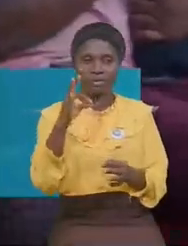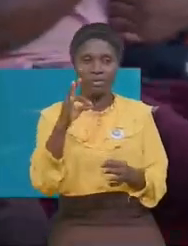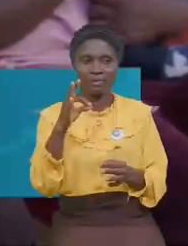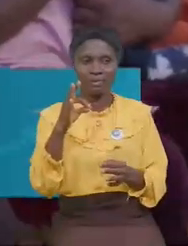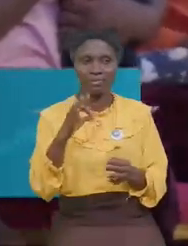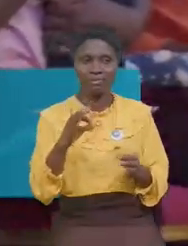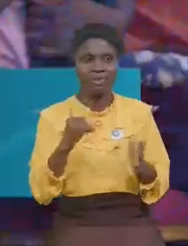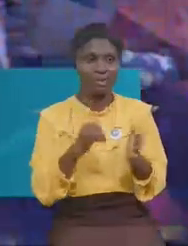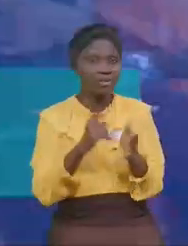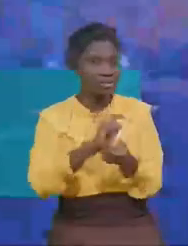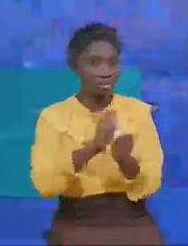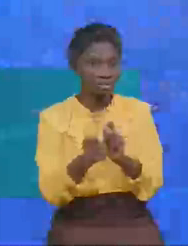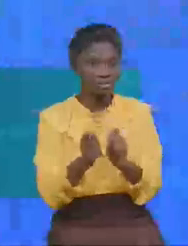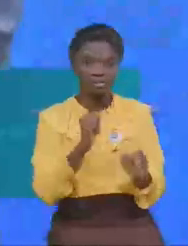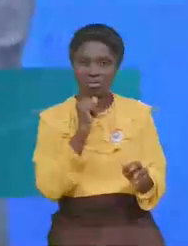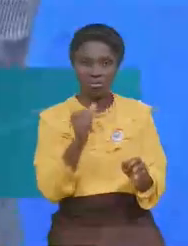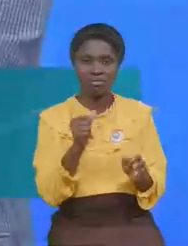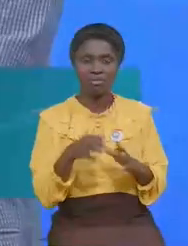L'Esprit ne change pas.